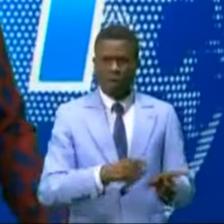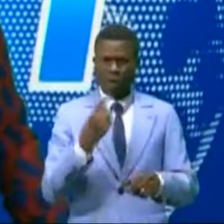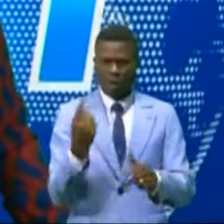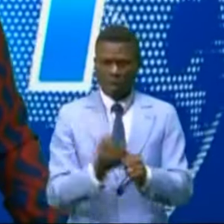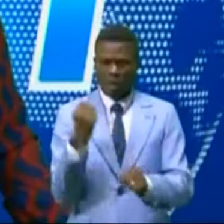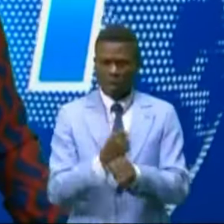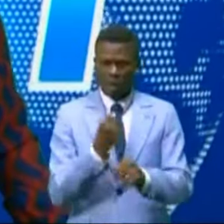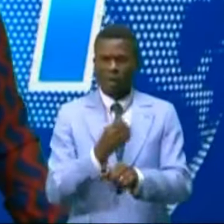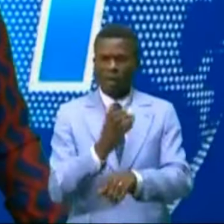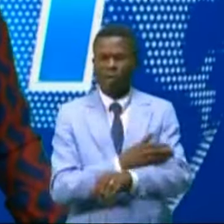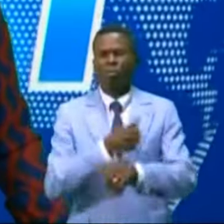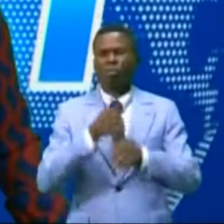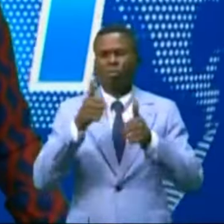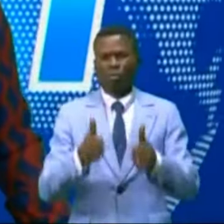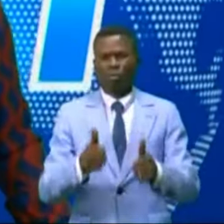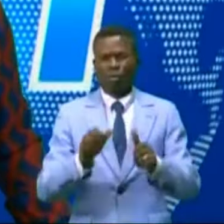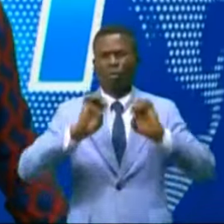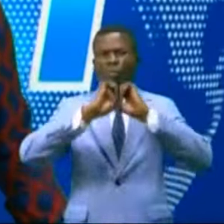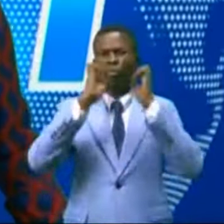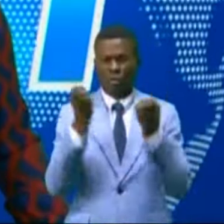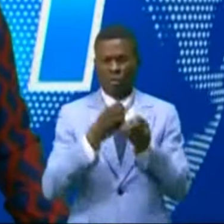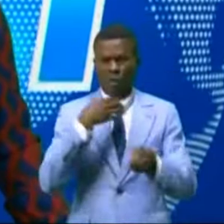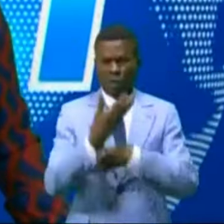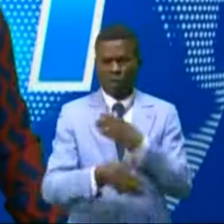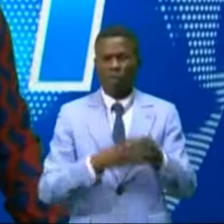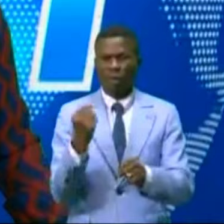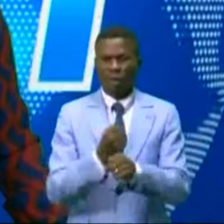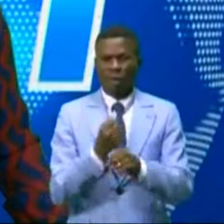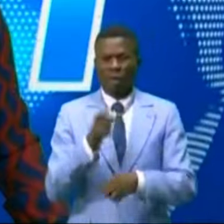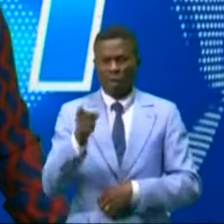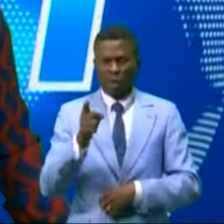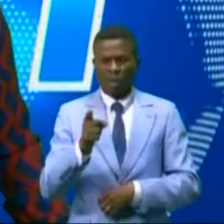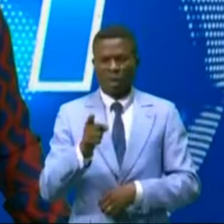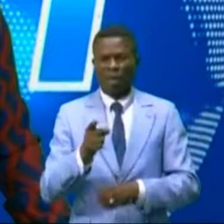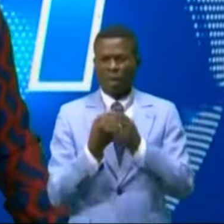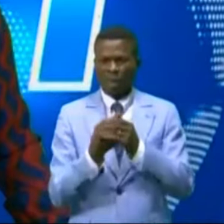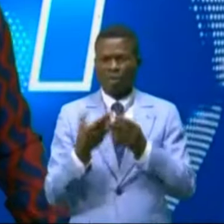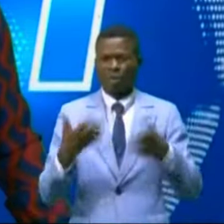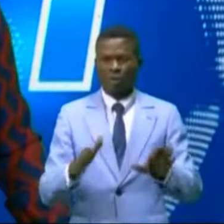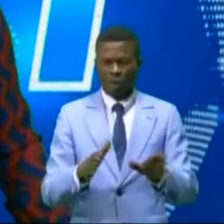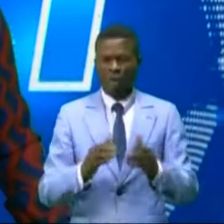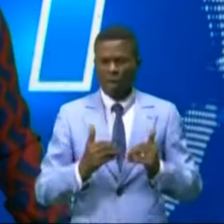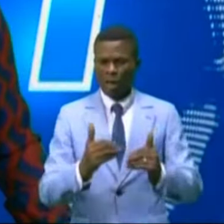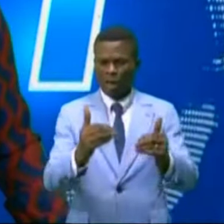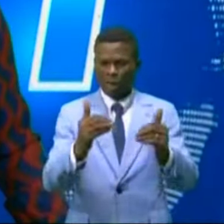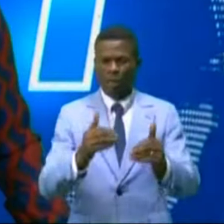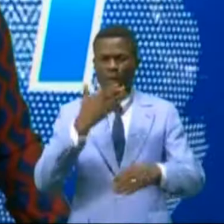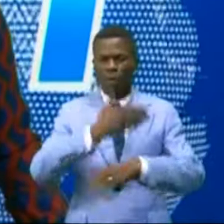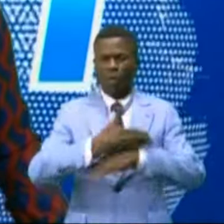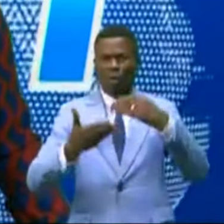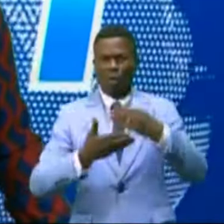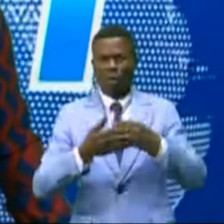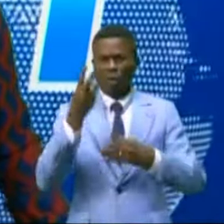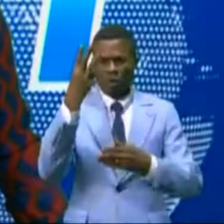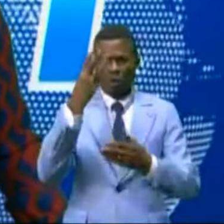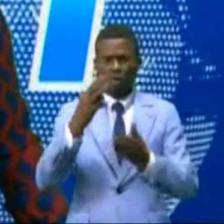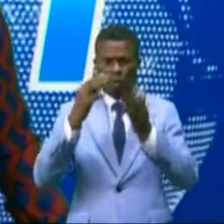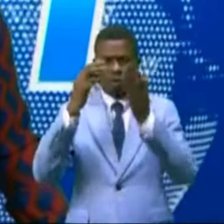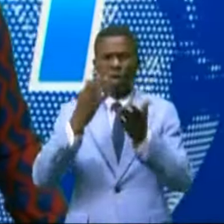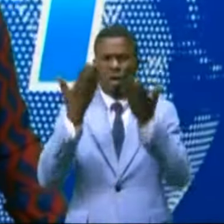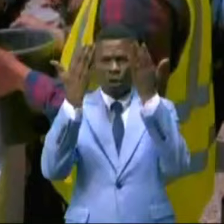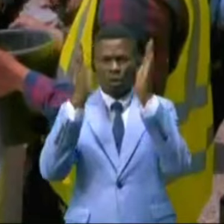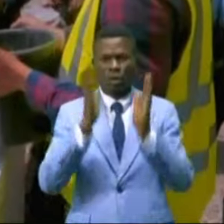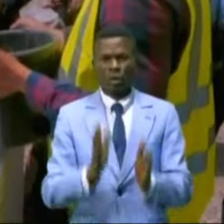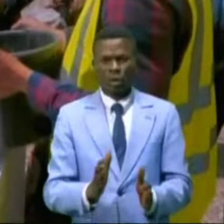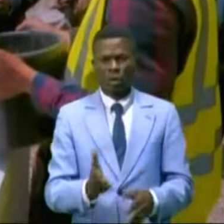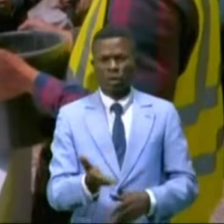travaux avancecent normalement bien l'entreprise qui exécute ces travaux est à pied d'œuvre et poursuit avec la construction des trois auditoires